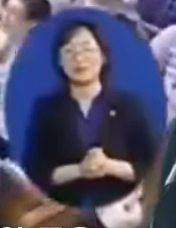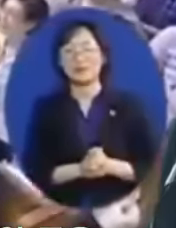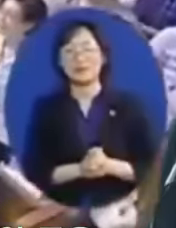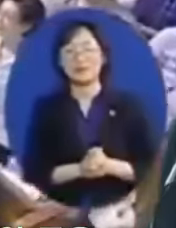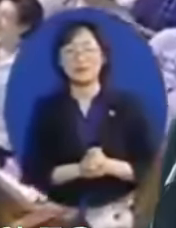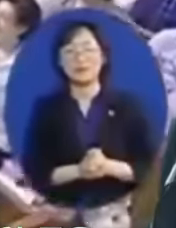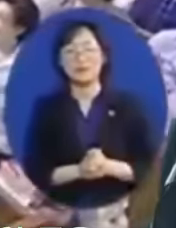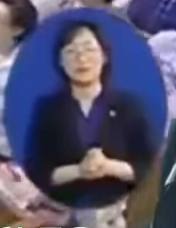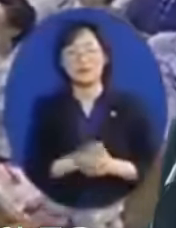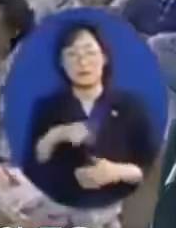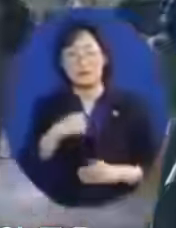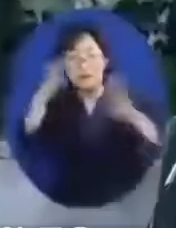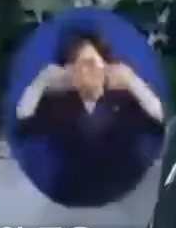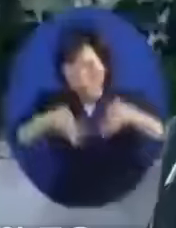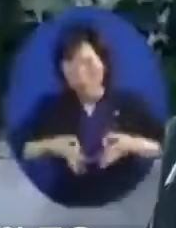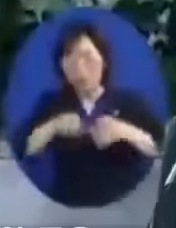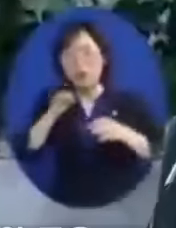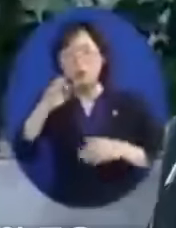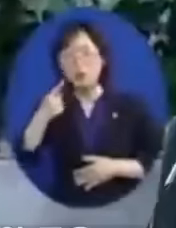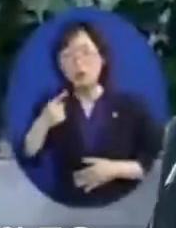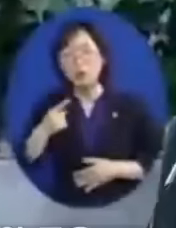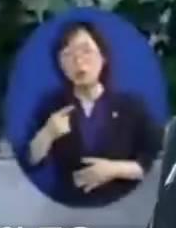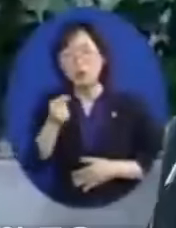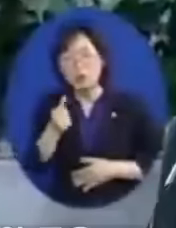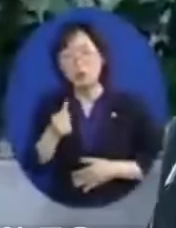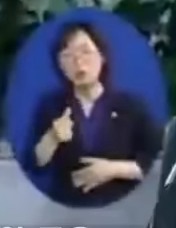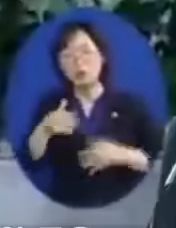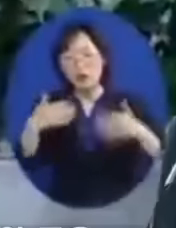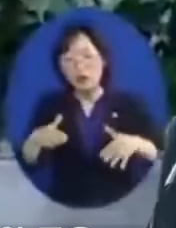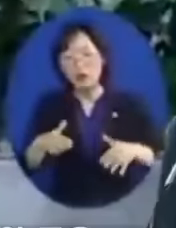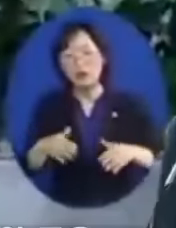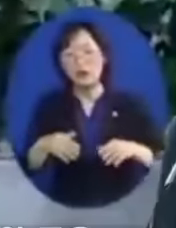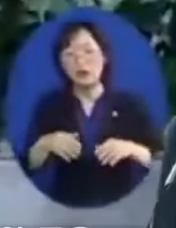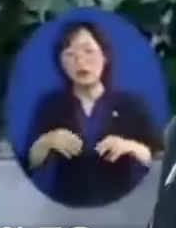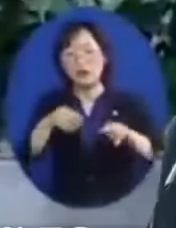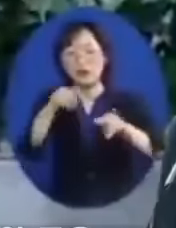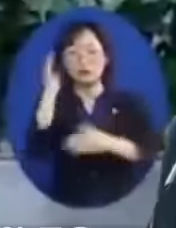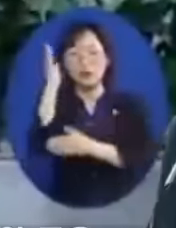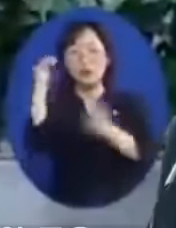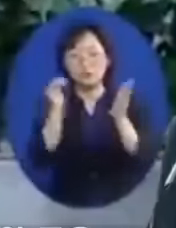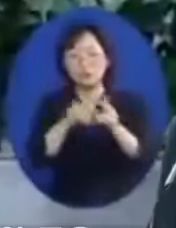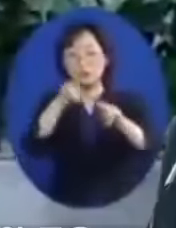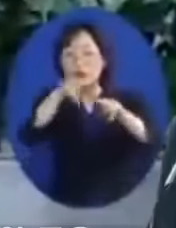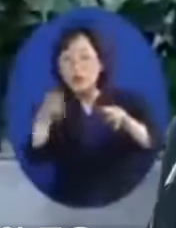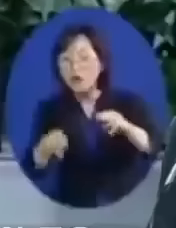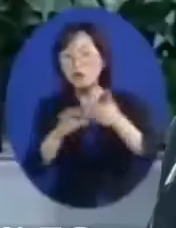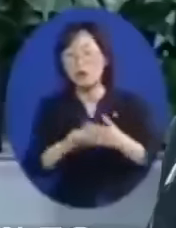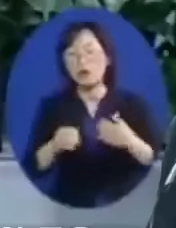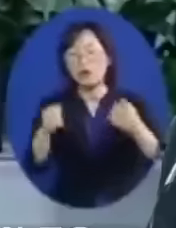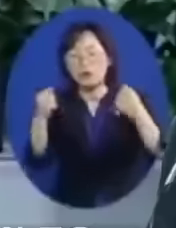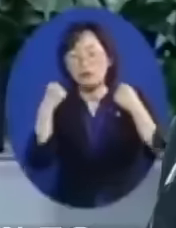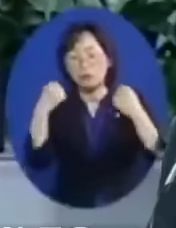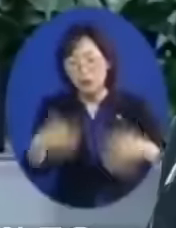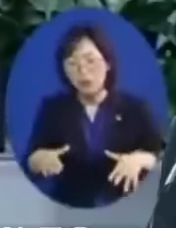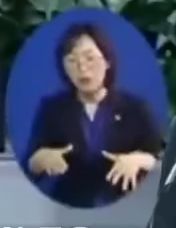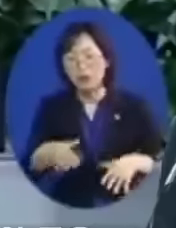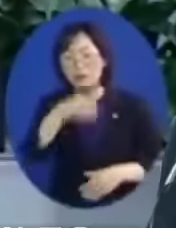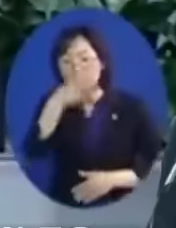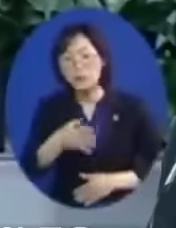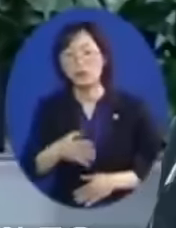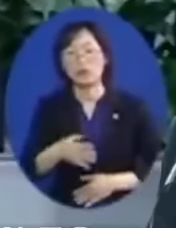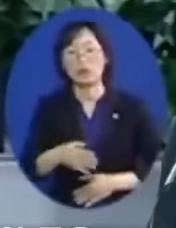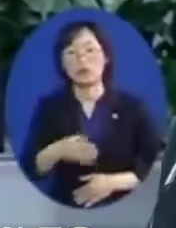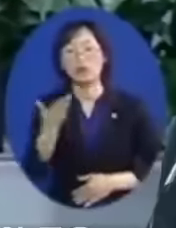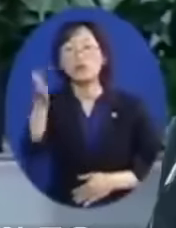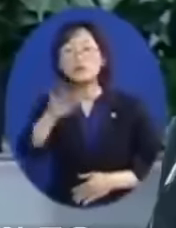저는 저희 스스로를 봐도 언제나 느끼는 것입니다. 내가 강단 밑에 내려갔을 때 얼마나 힘이 없고 지치고 피곤한데